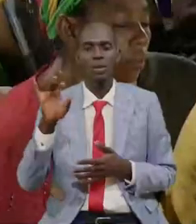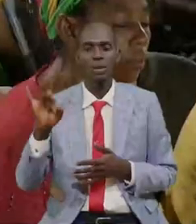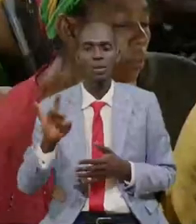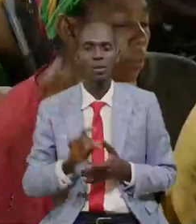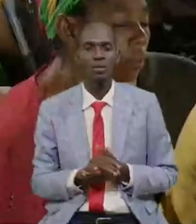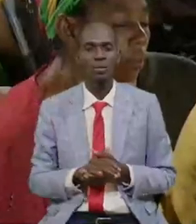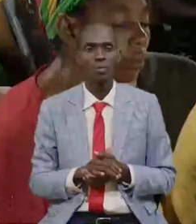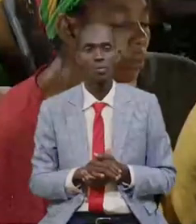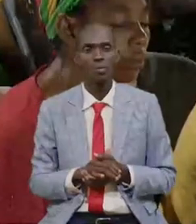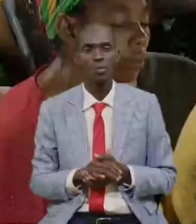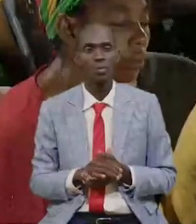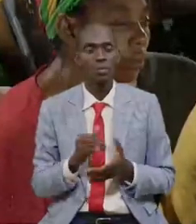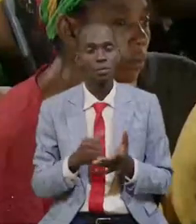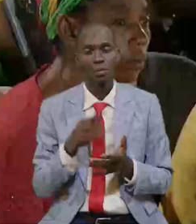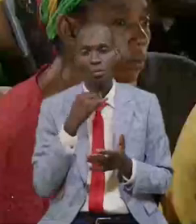verset 8.